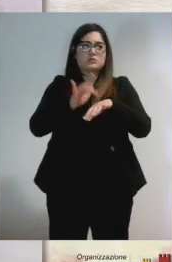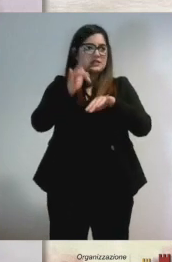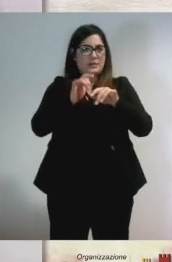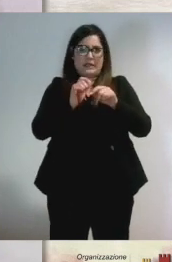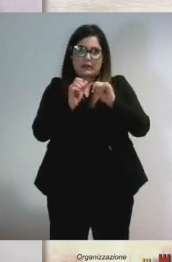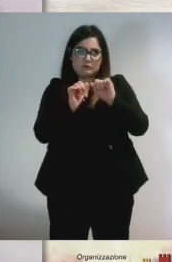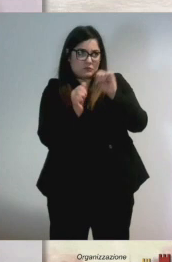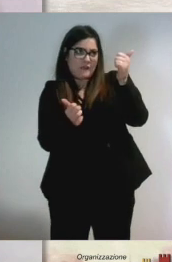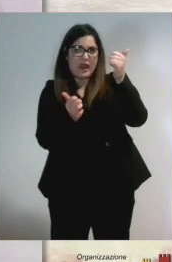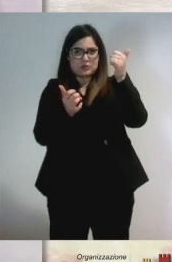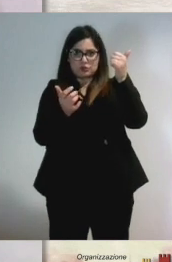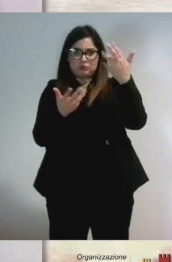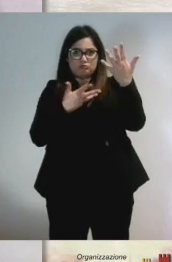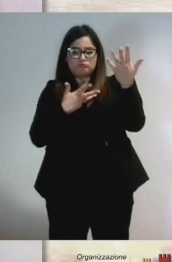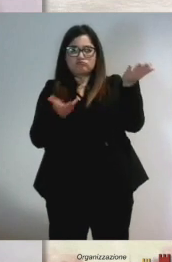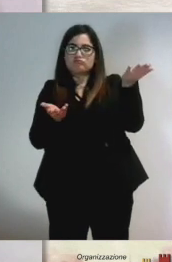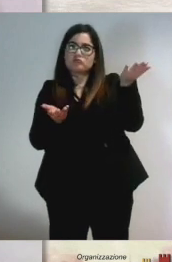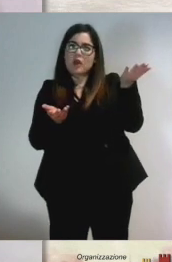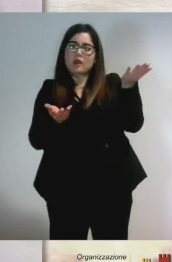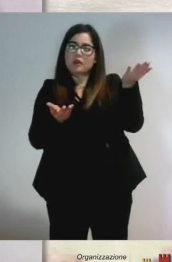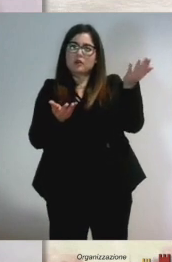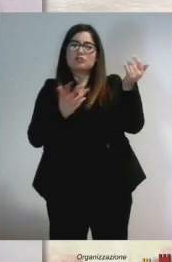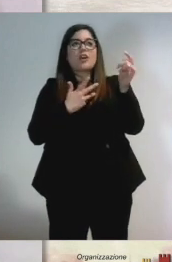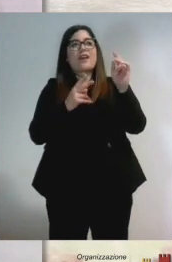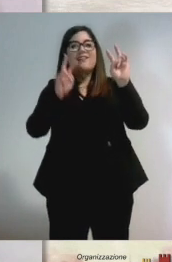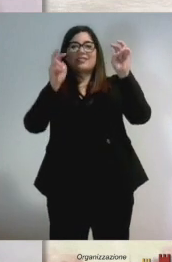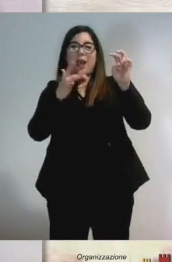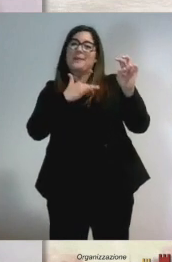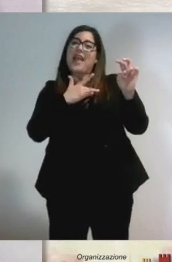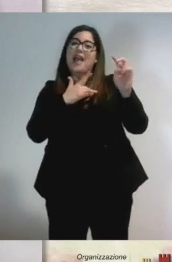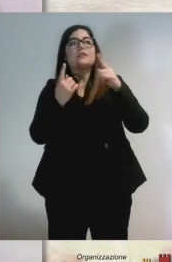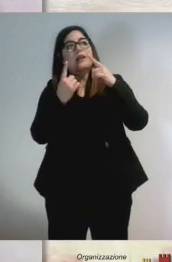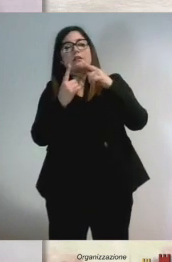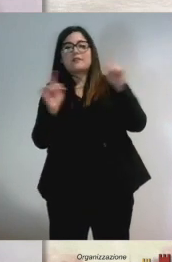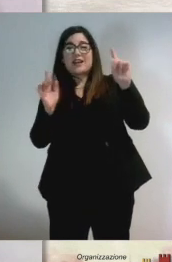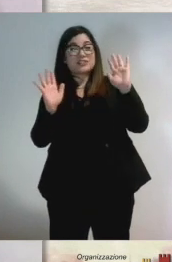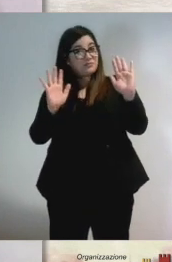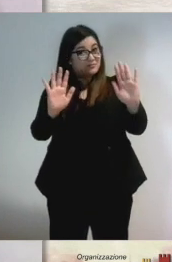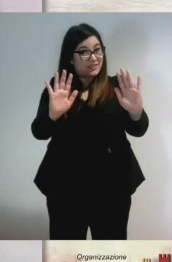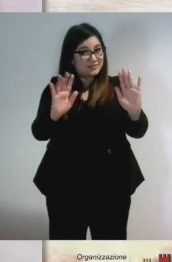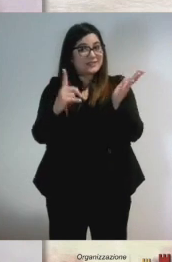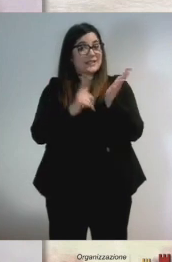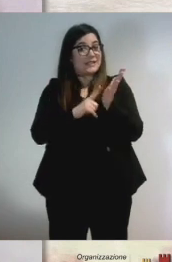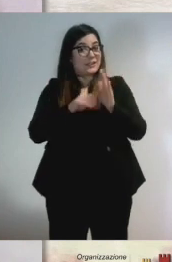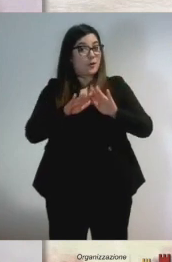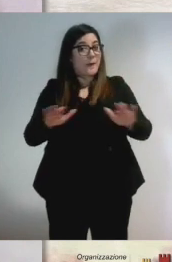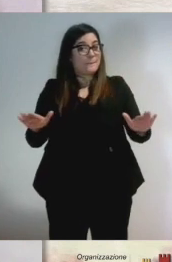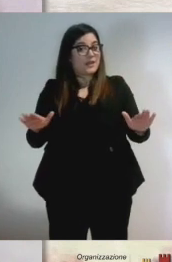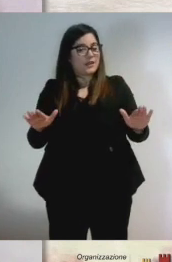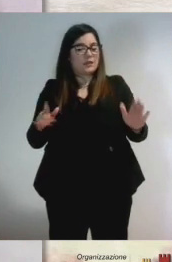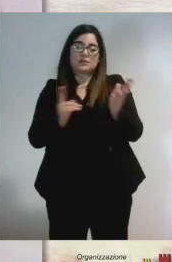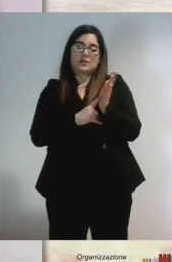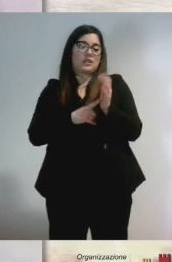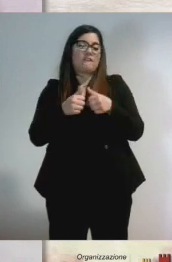ci sono temi legati all'etica Io credo che i diritti dei bambini siano diritti fondamentali